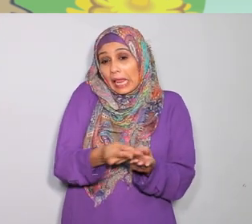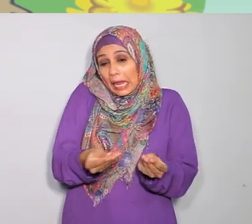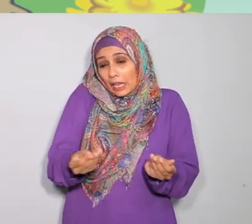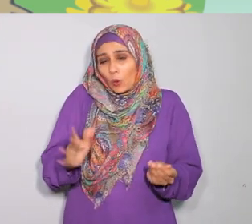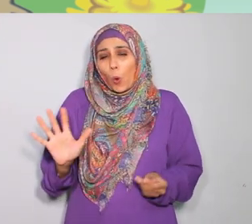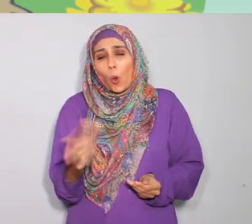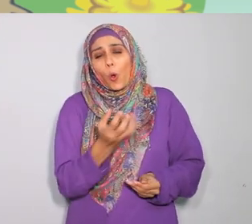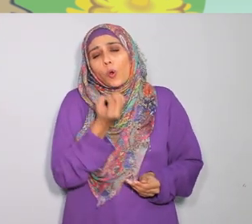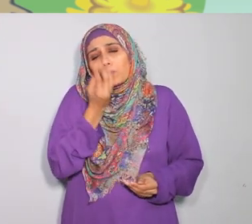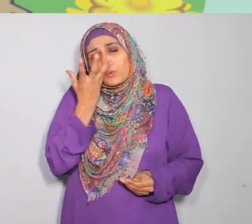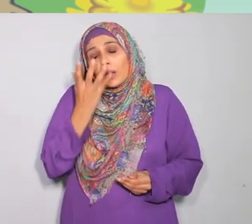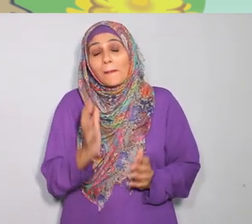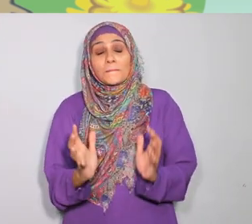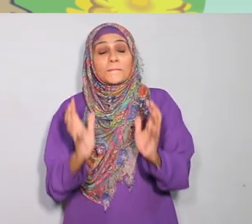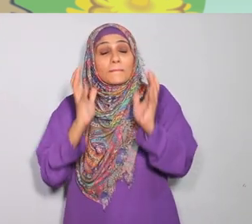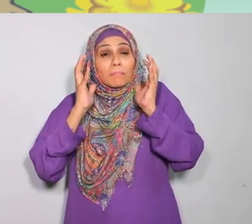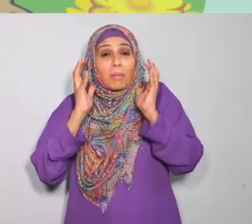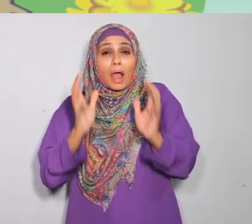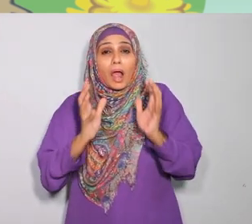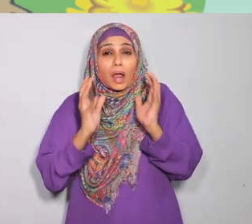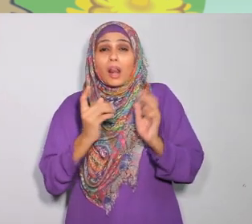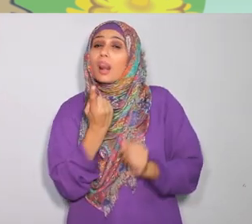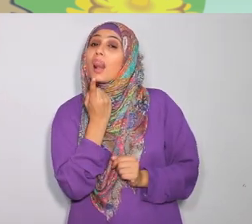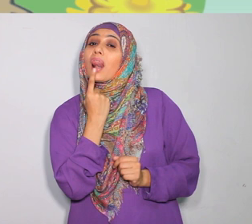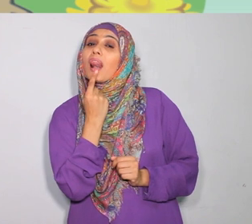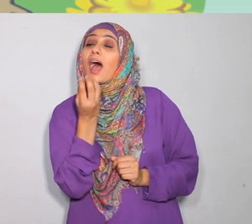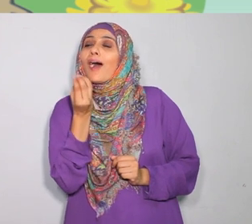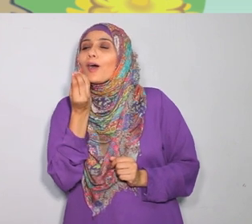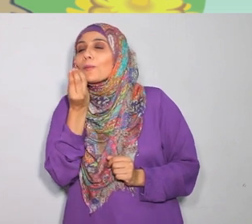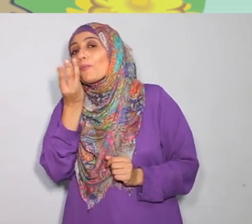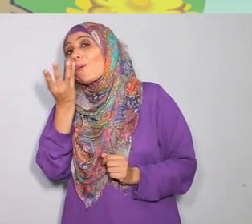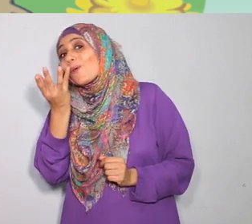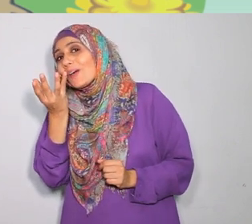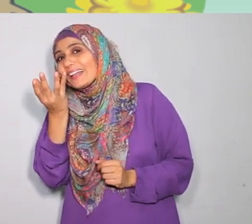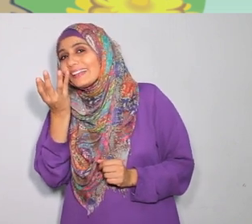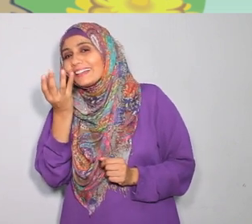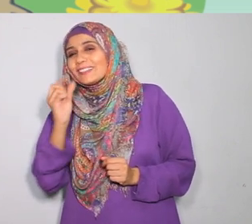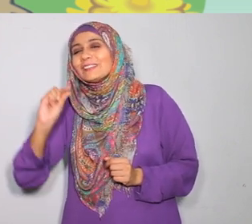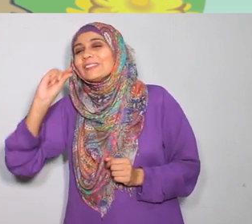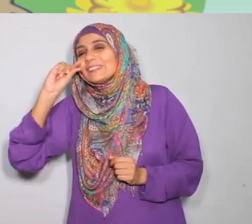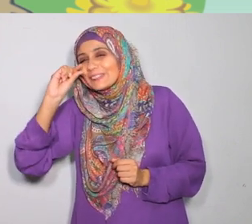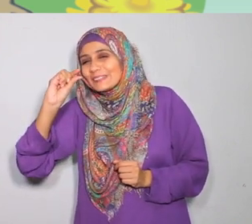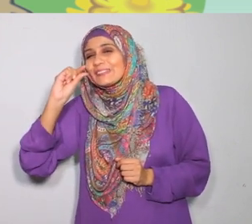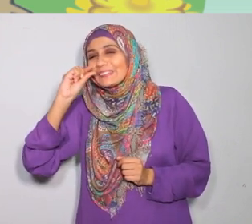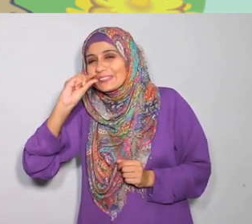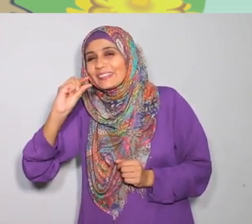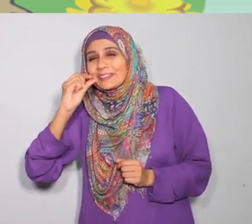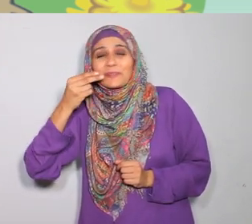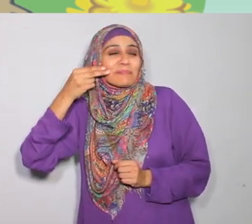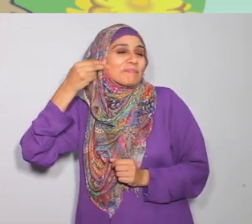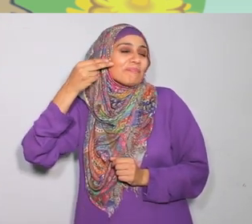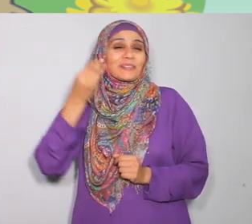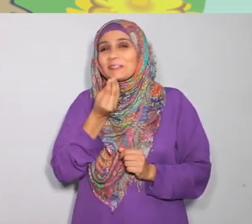है बड़े-बड़े लाल सूद 16 छोटे गुलाब के